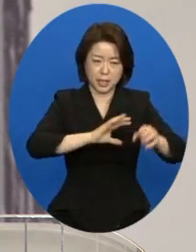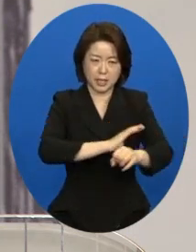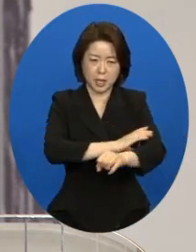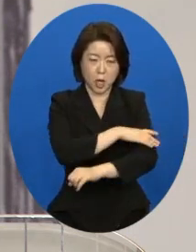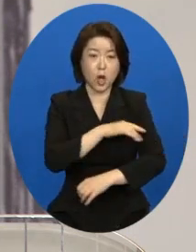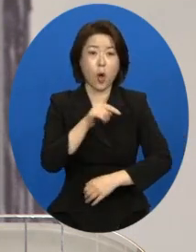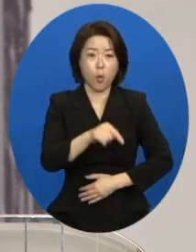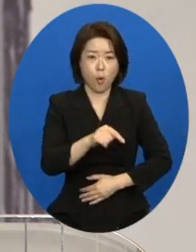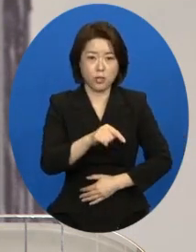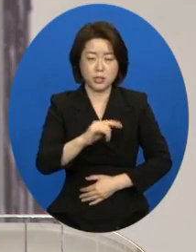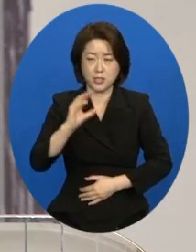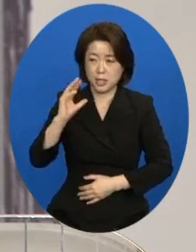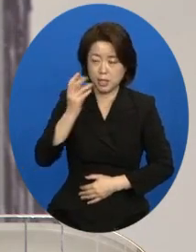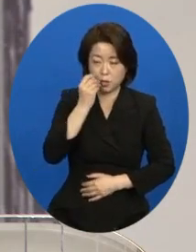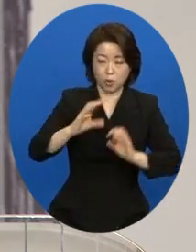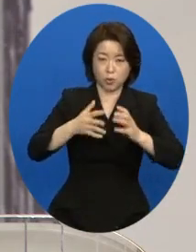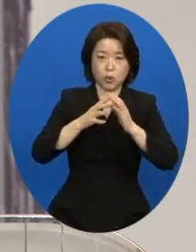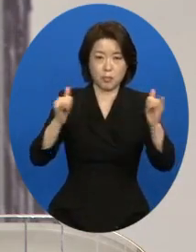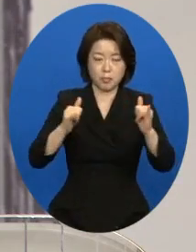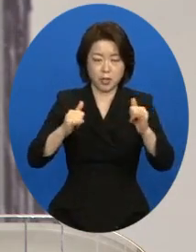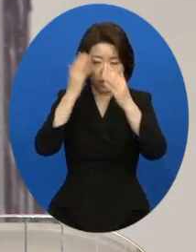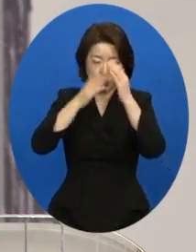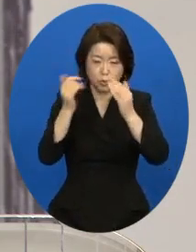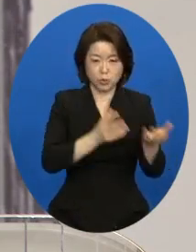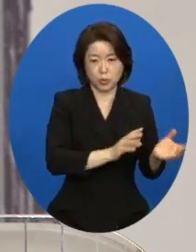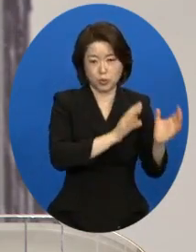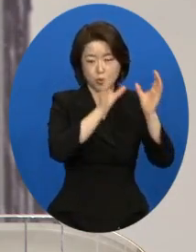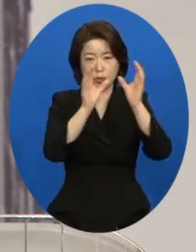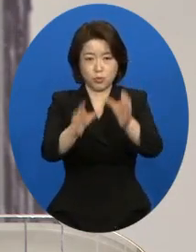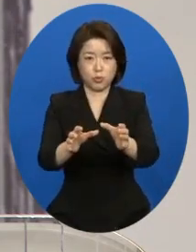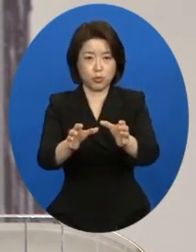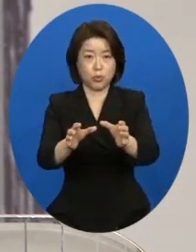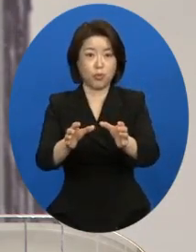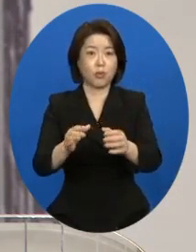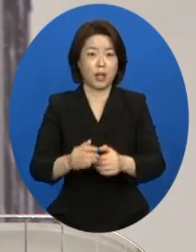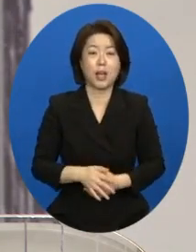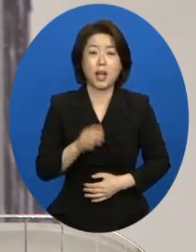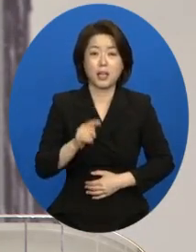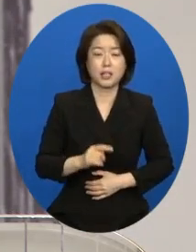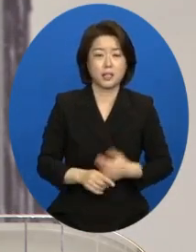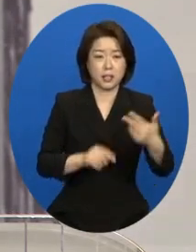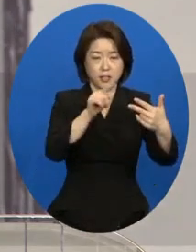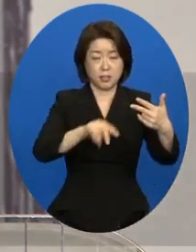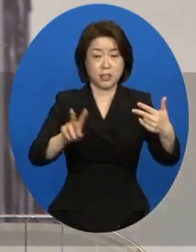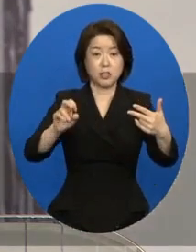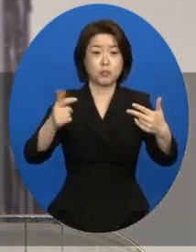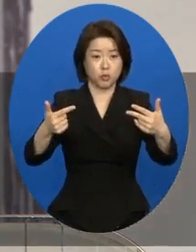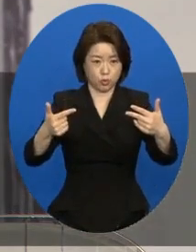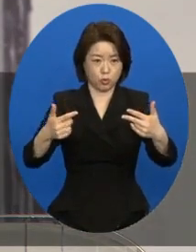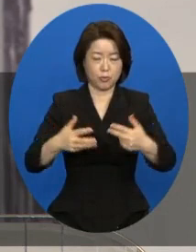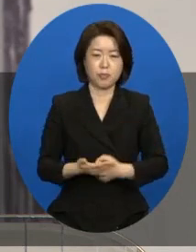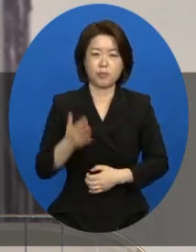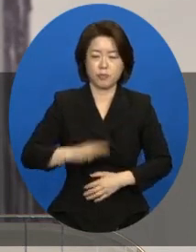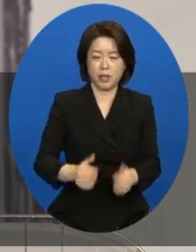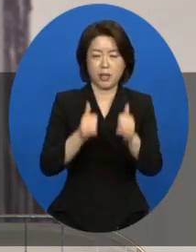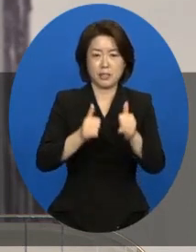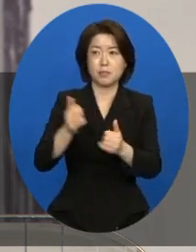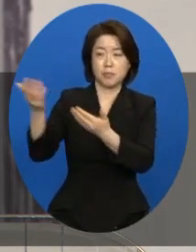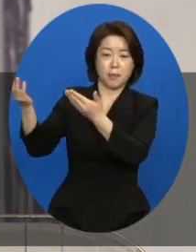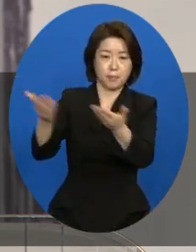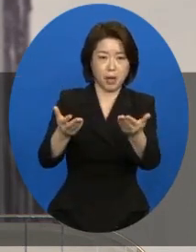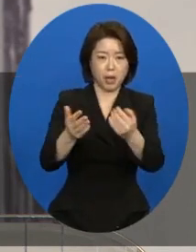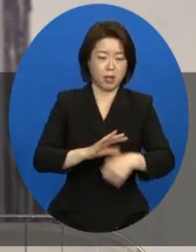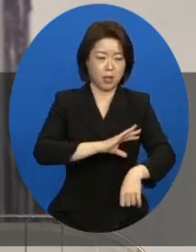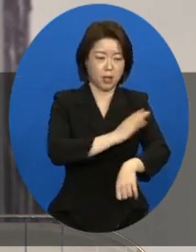권세를 거룩한 백성 성도들에게 넘겨줍니다. 그것이 26절이에요. 그러나 심판이 내려서